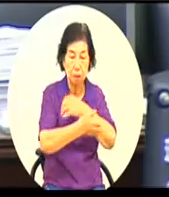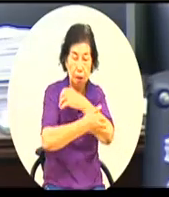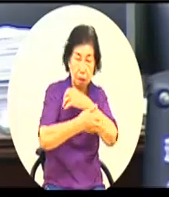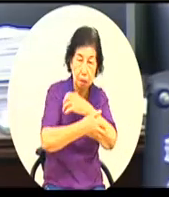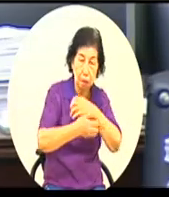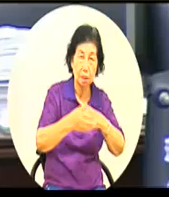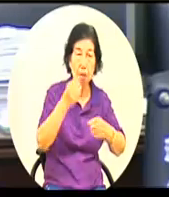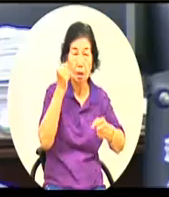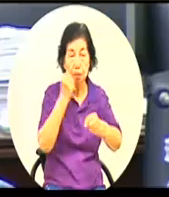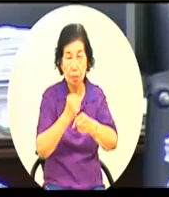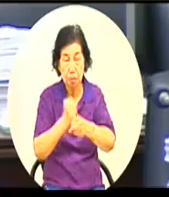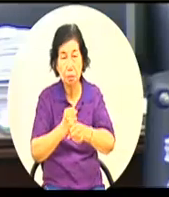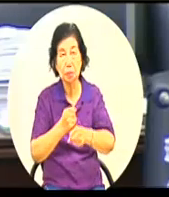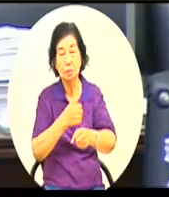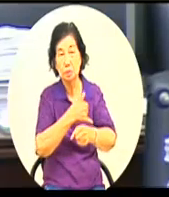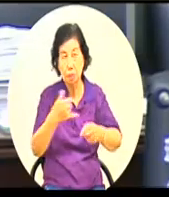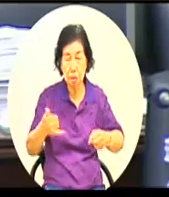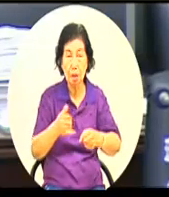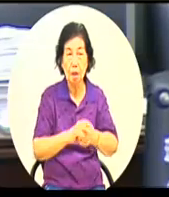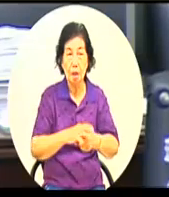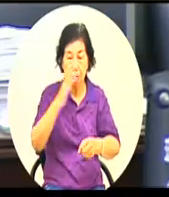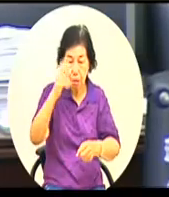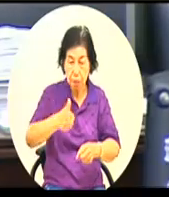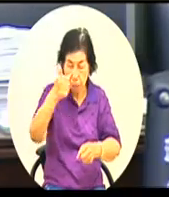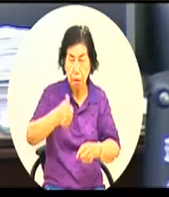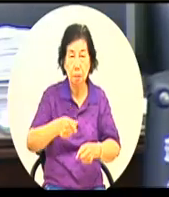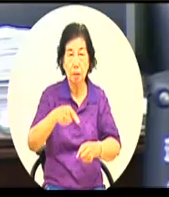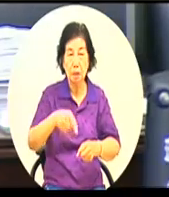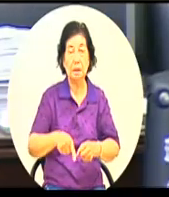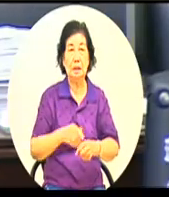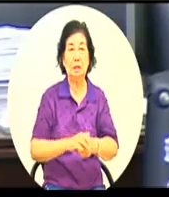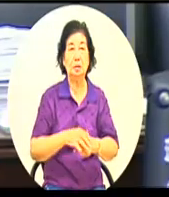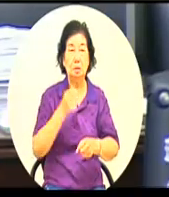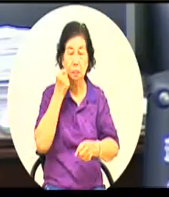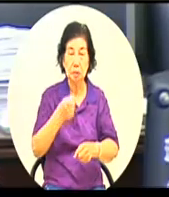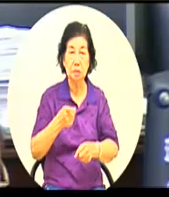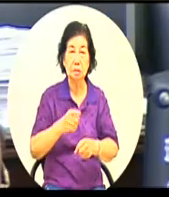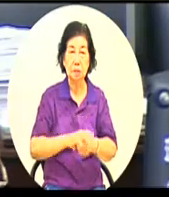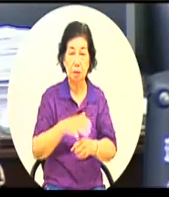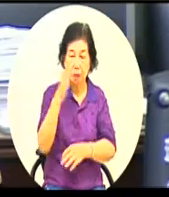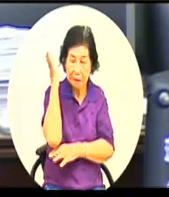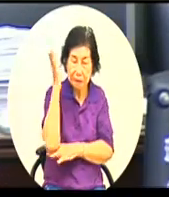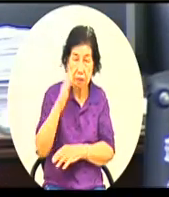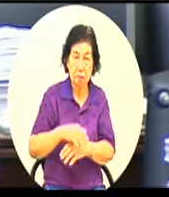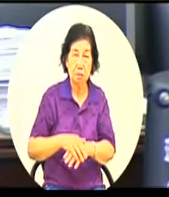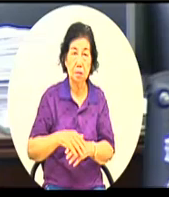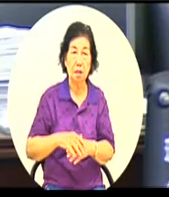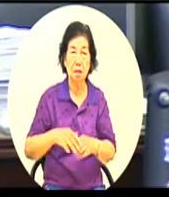啊，政府也予百姓抗议，顶前